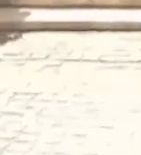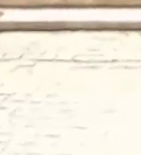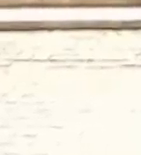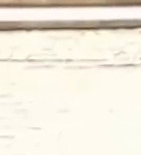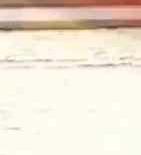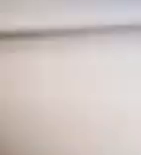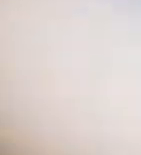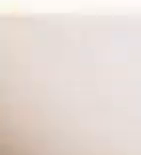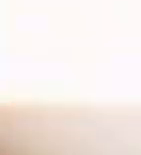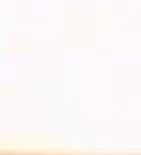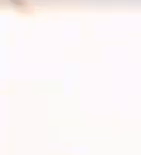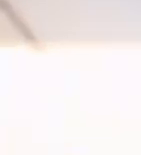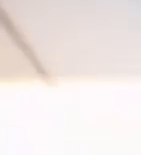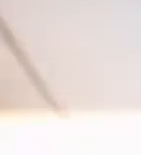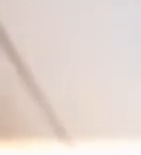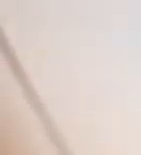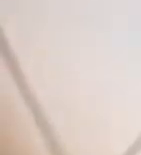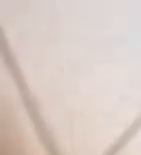პირველ სტუდიაში.